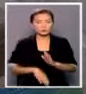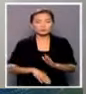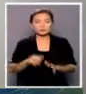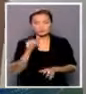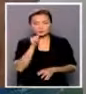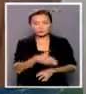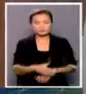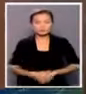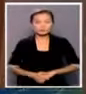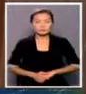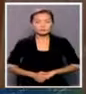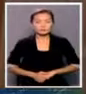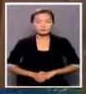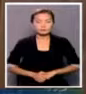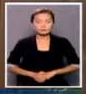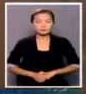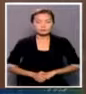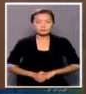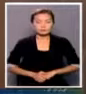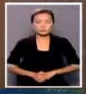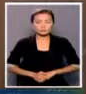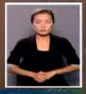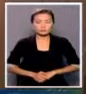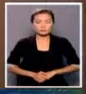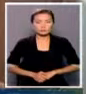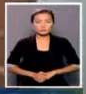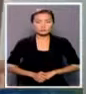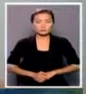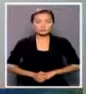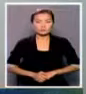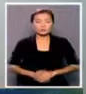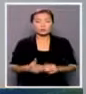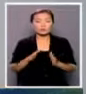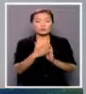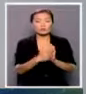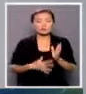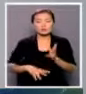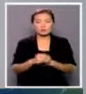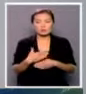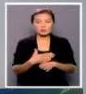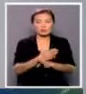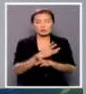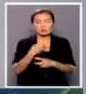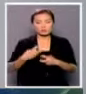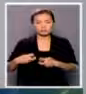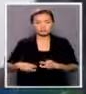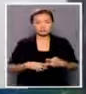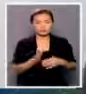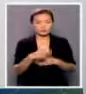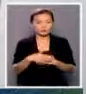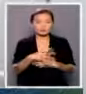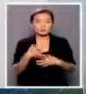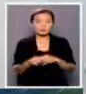барады. Баспалдақтың астынан басталған жарық осы жерге дейін жағалап келеді де, сосын кіреберіске барады. Кіреберістен